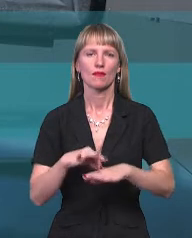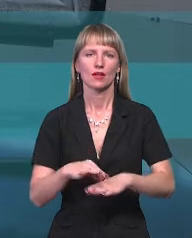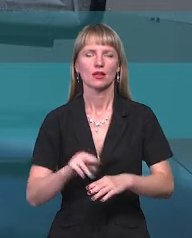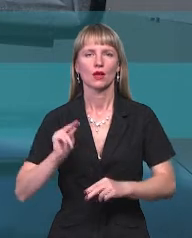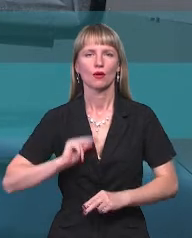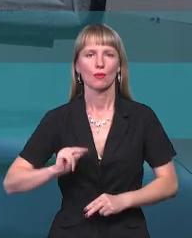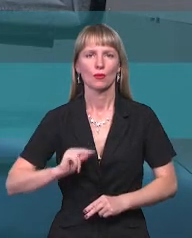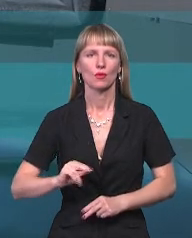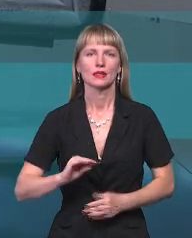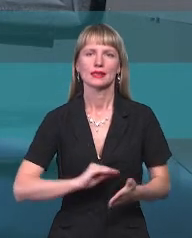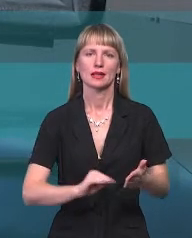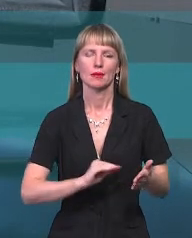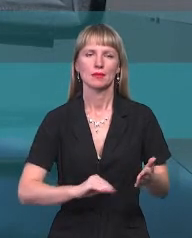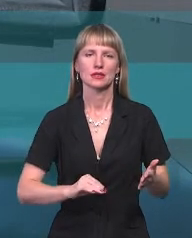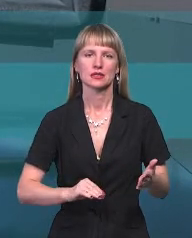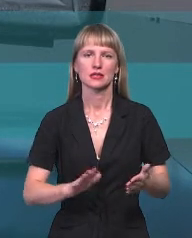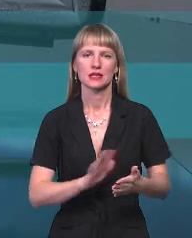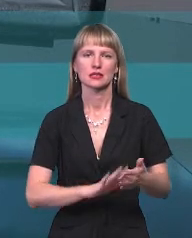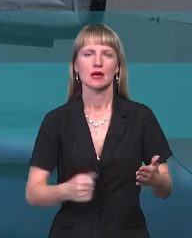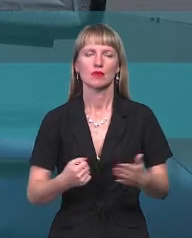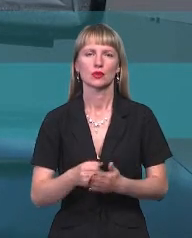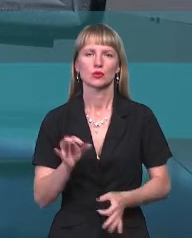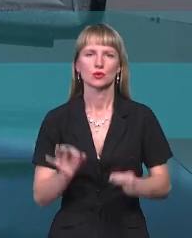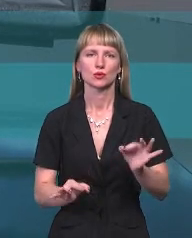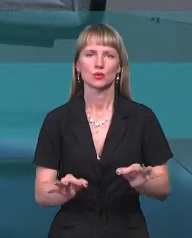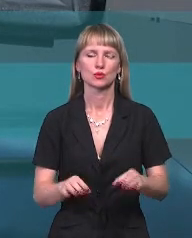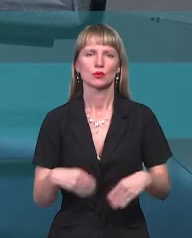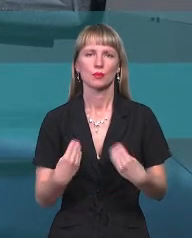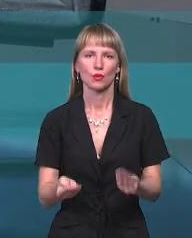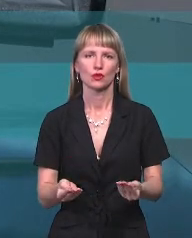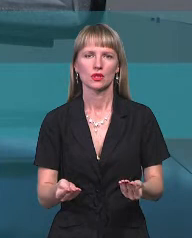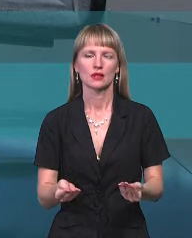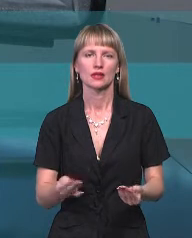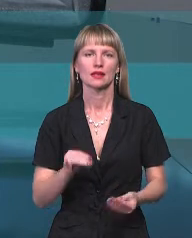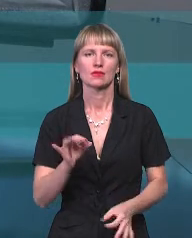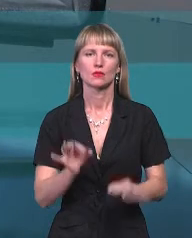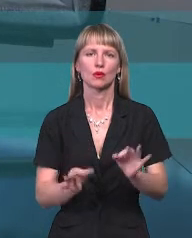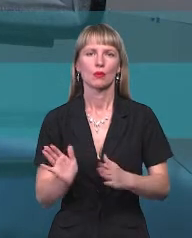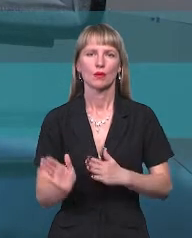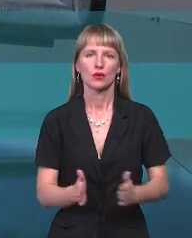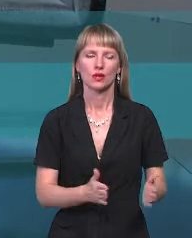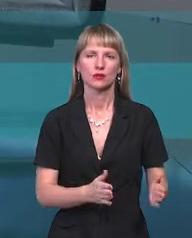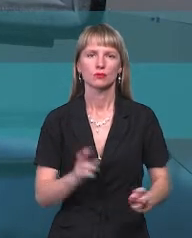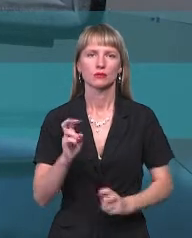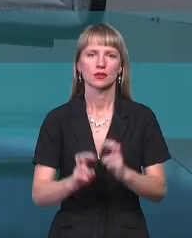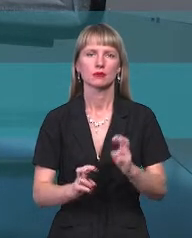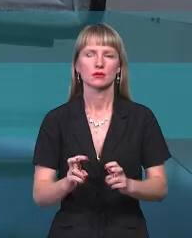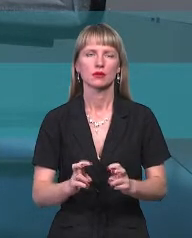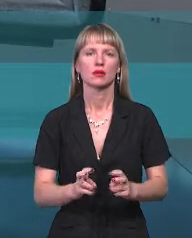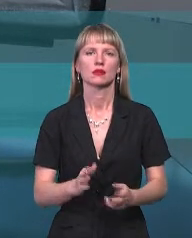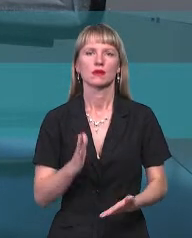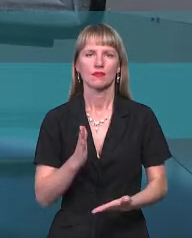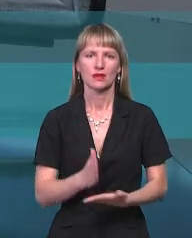відповідна робота, написана позовна заява до суду подана. І в судовому порядку підприємство